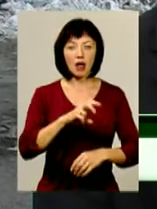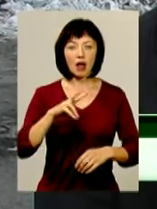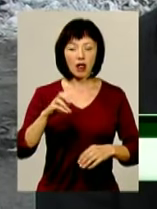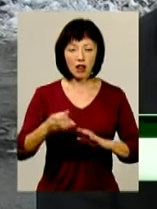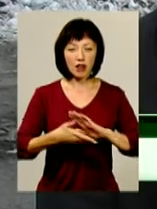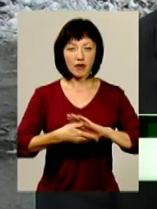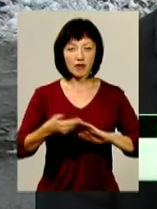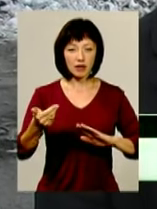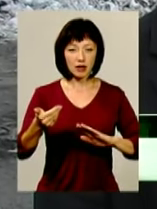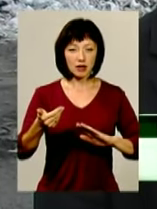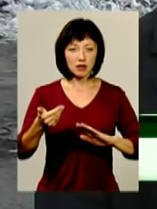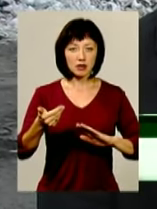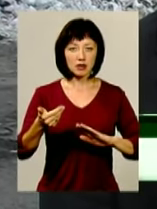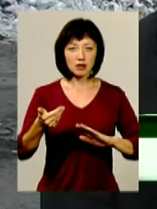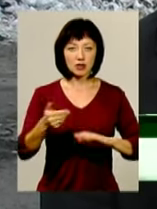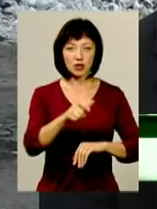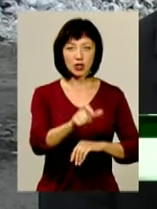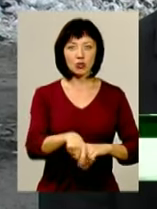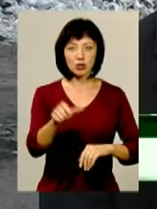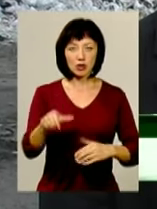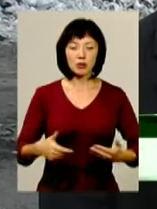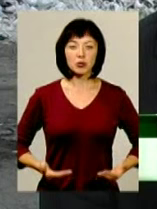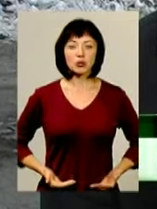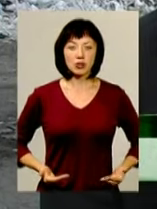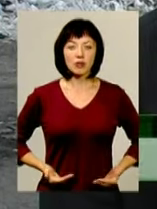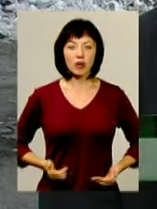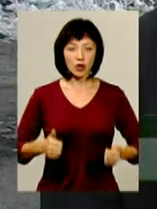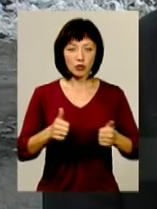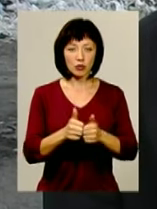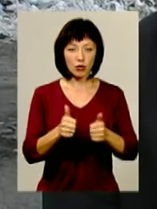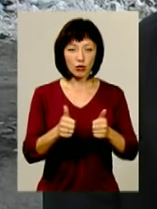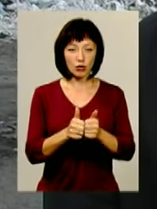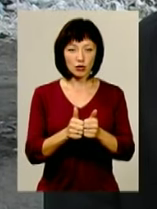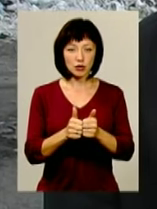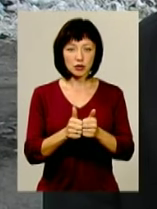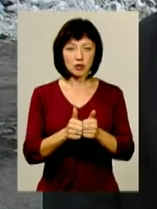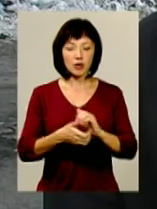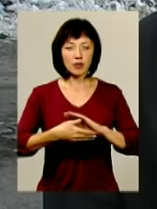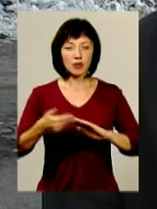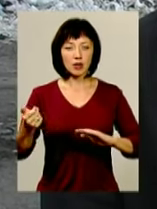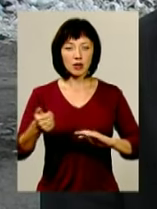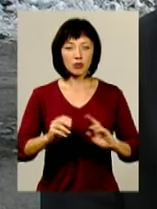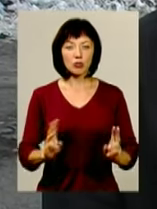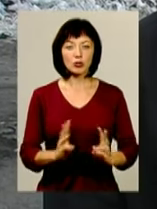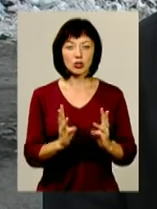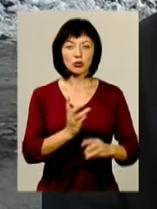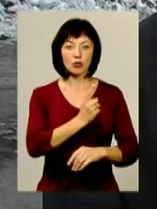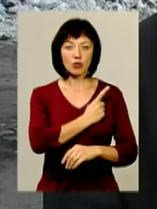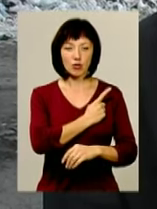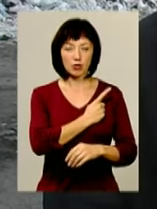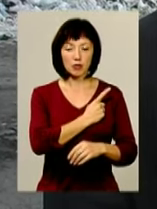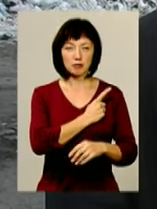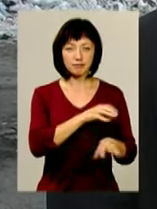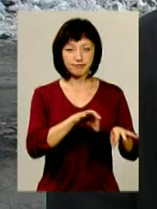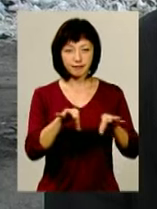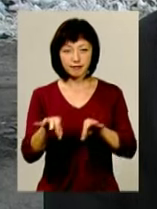виклик мешканців, які проживають по сусідству, вони викликали пожежну охорону, приїхала пожежна